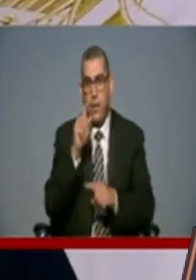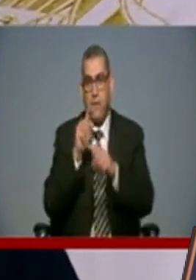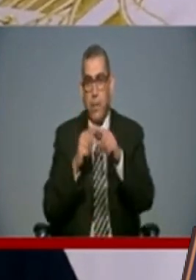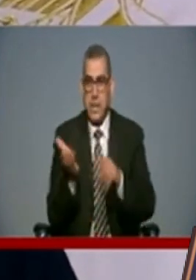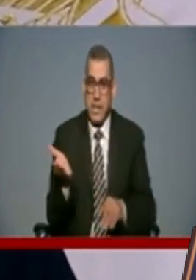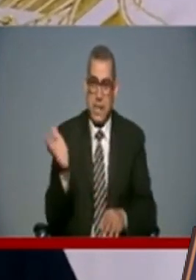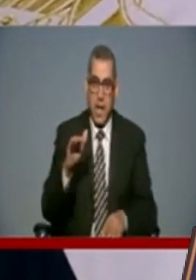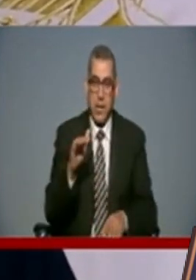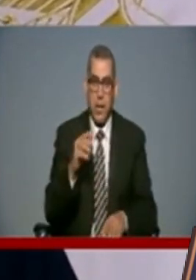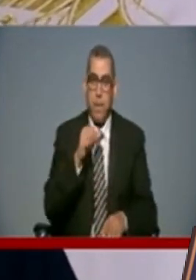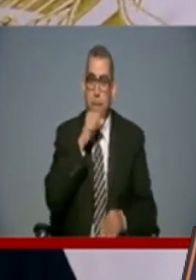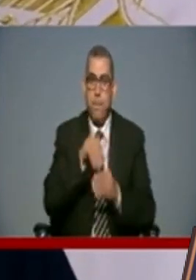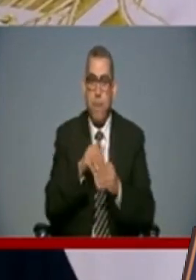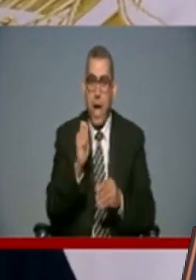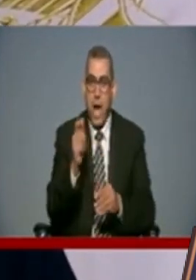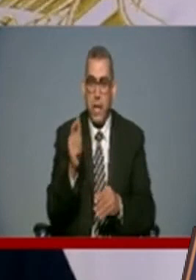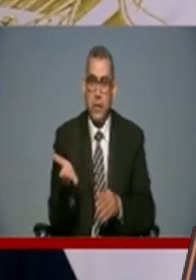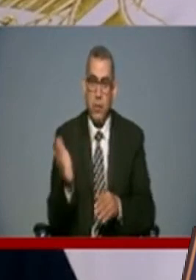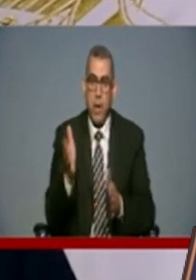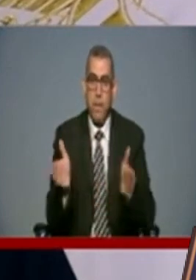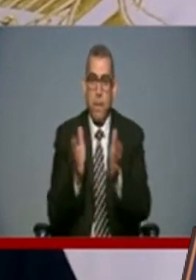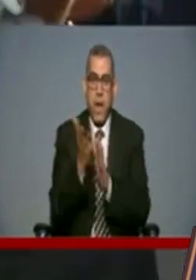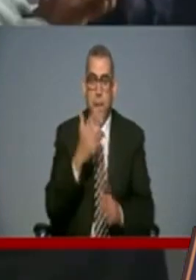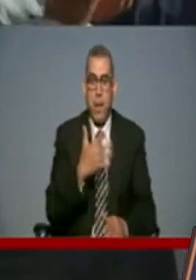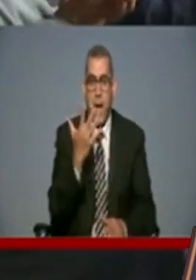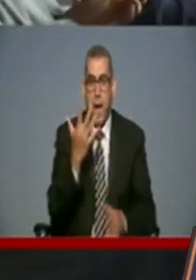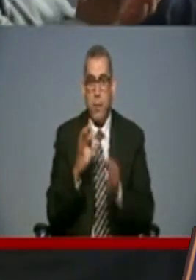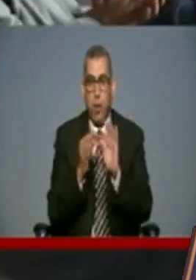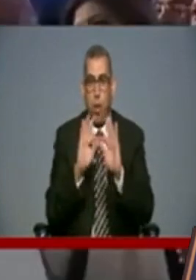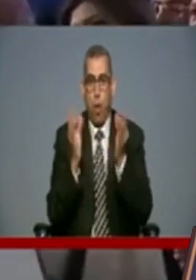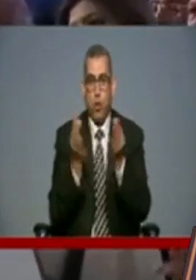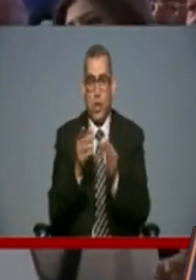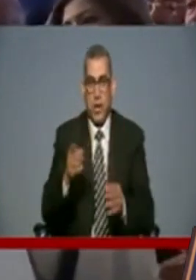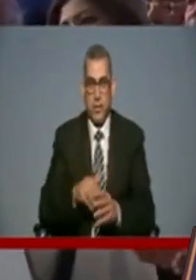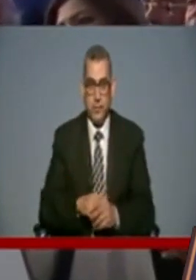الرئيس وخطط التنمية الناجحة استطعنا أن